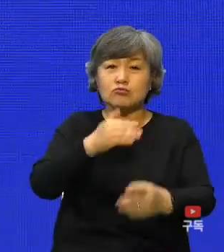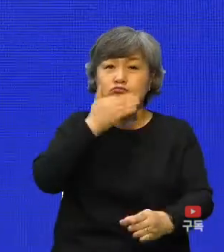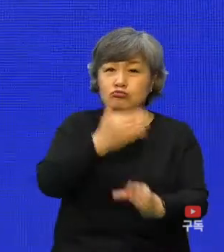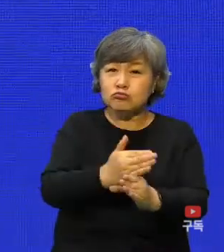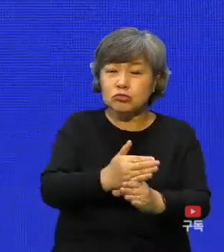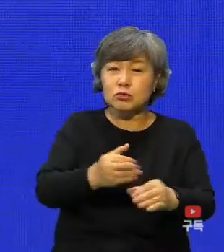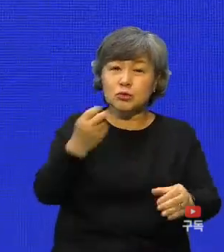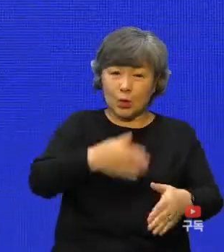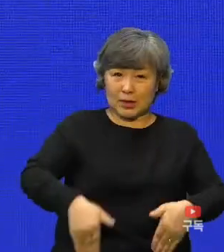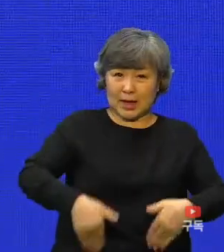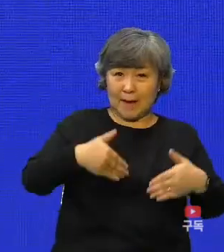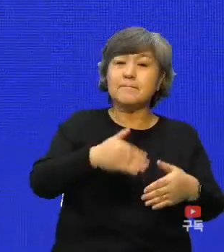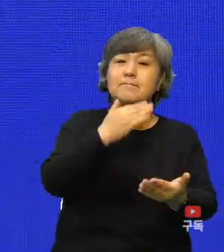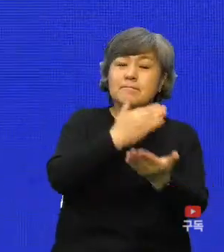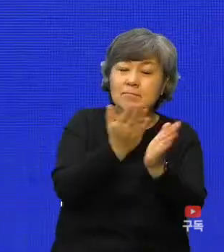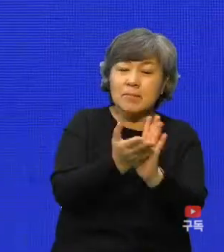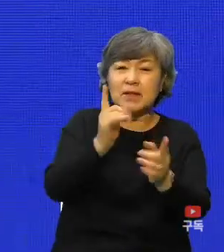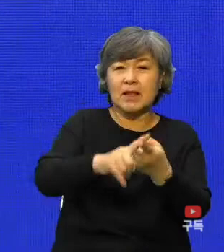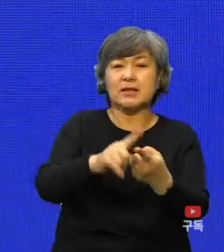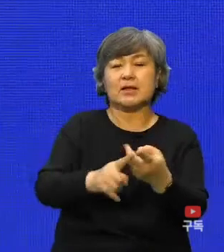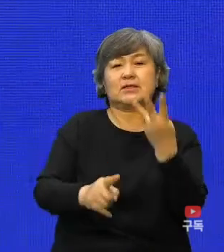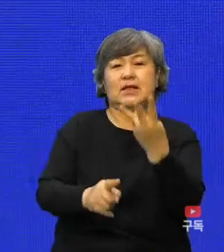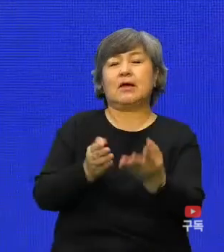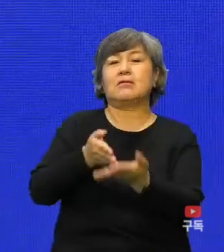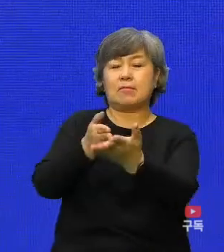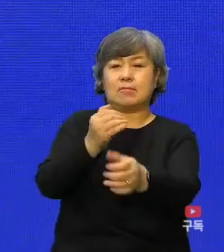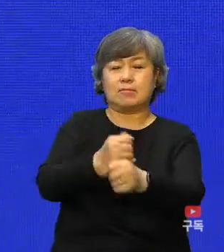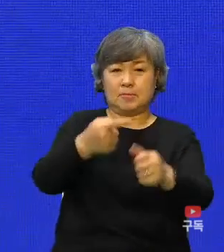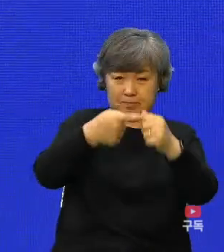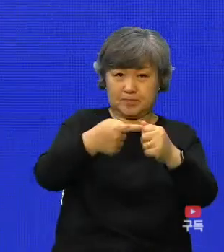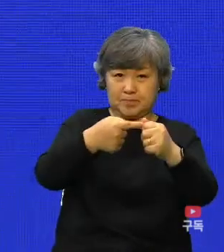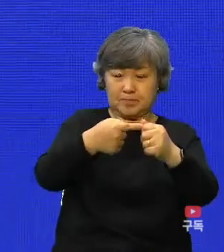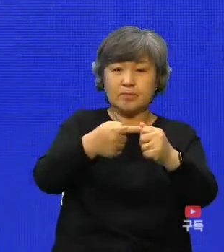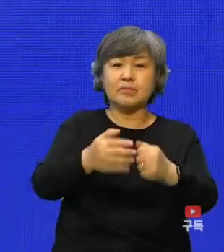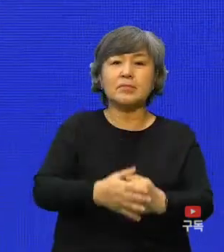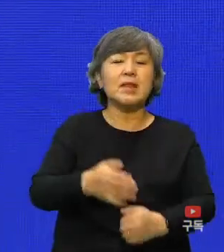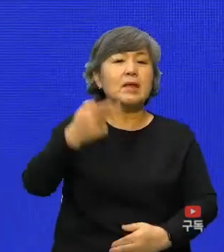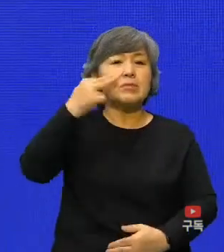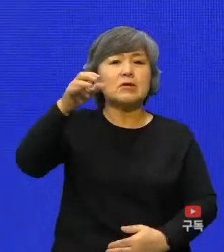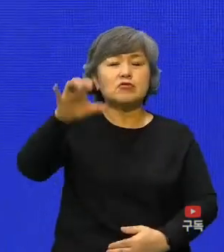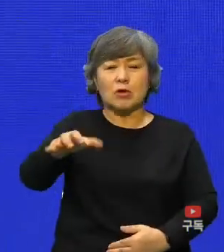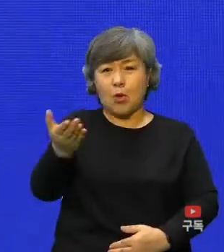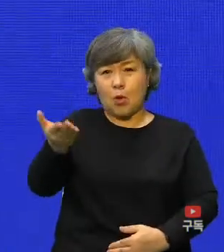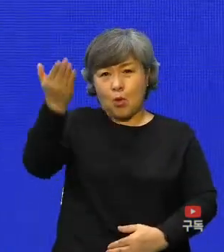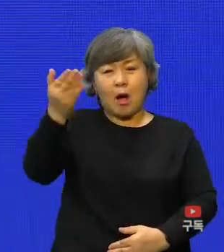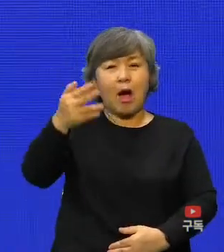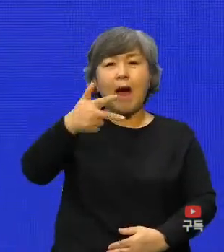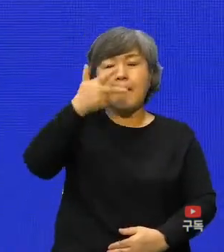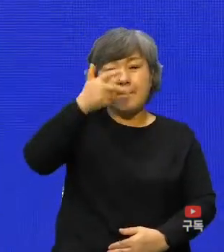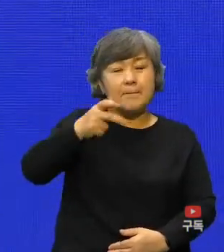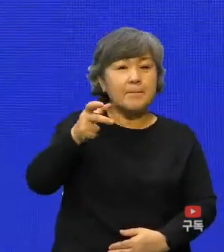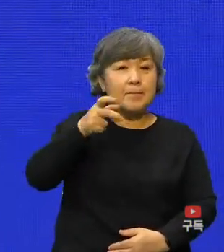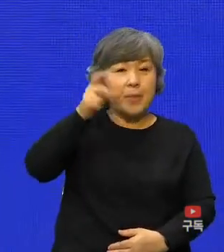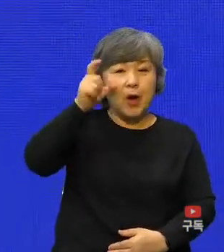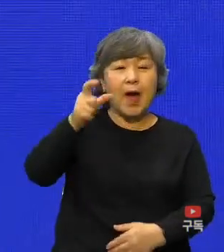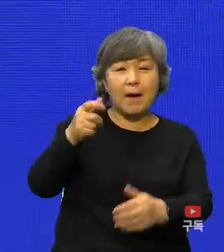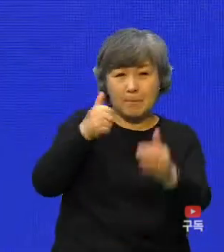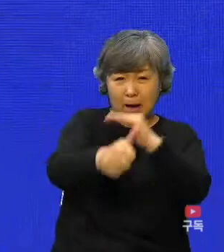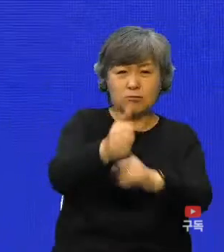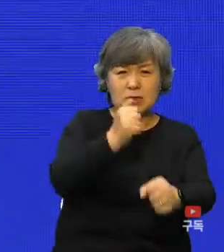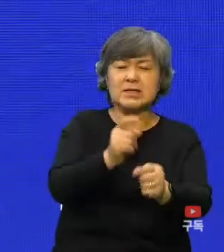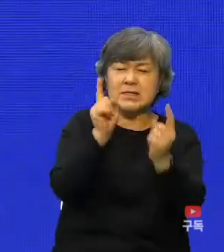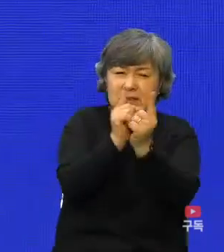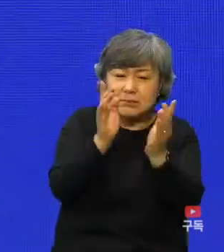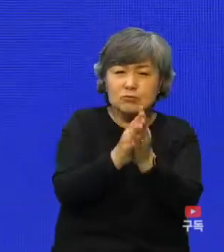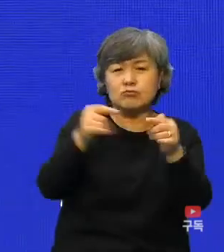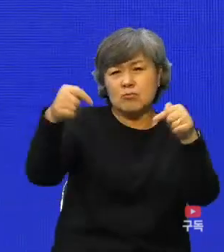남북 관계 회복을 위한 제안을 했습니다. 세 가지 제안인데, 첫 번째는 미국의 고위급 인사의 평양 방문을 통한 직접적인 실무 회담이